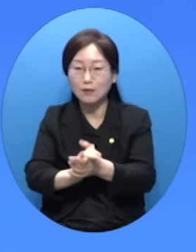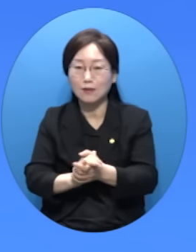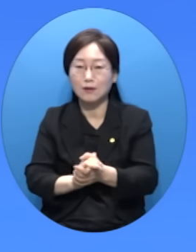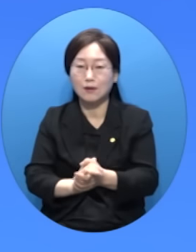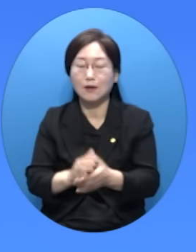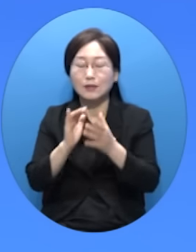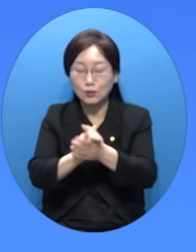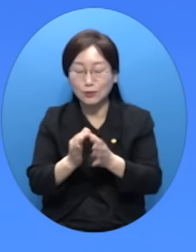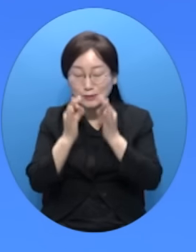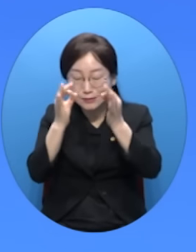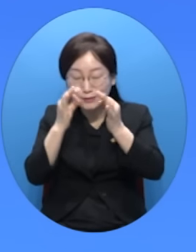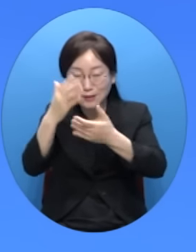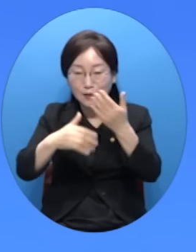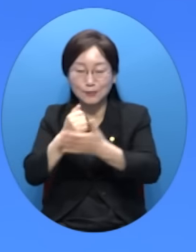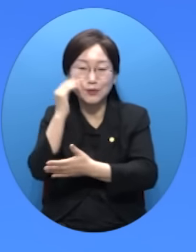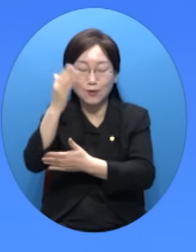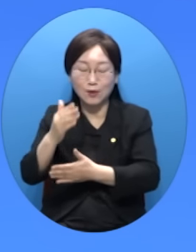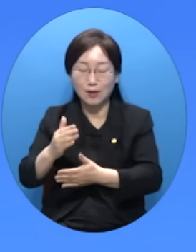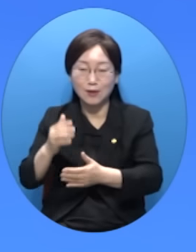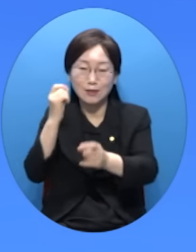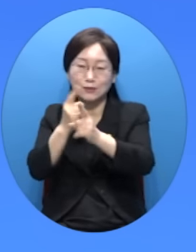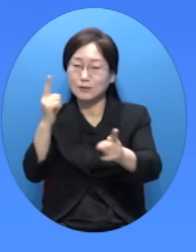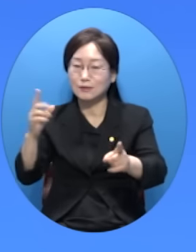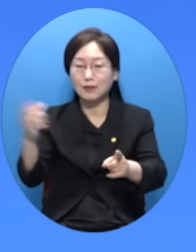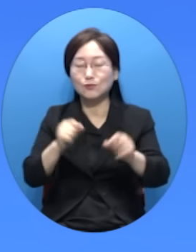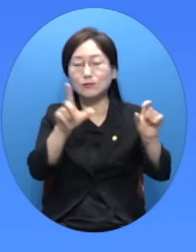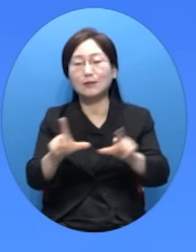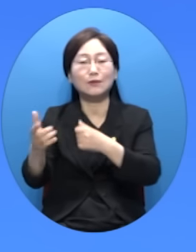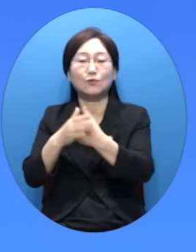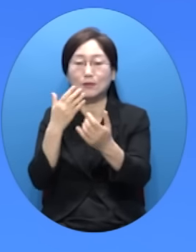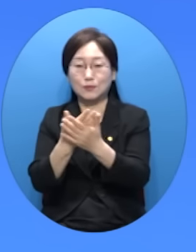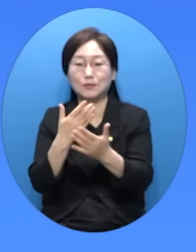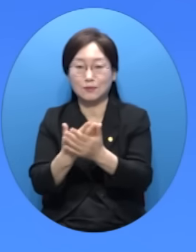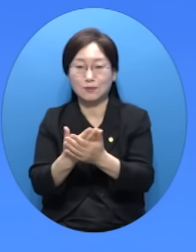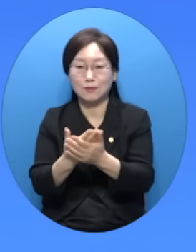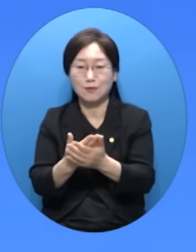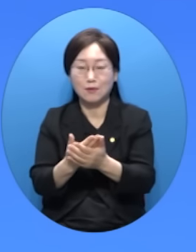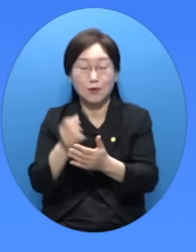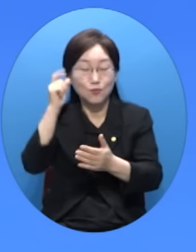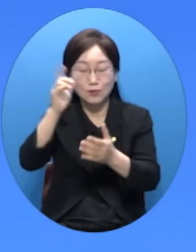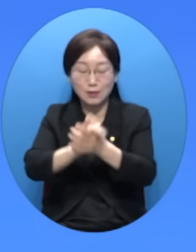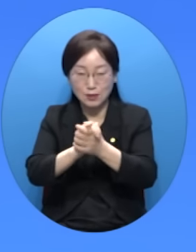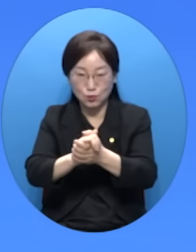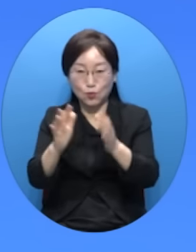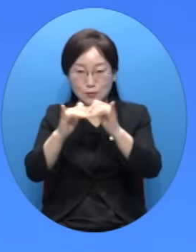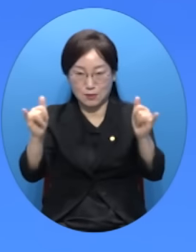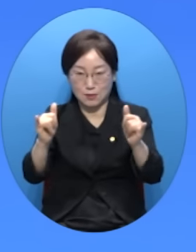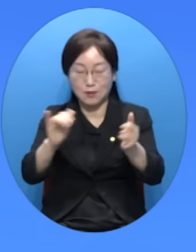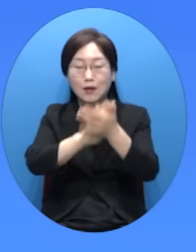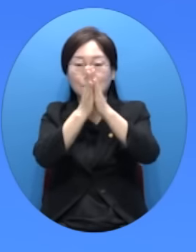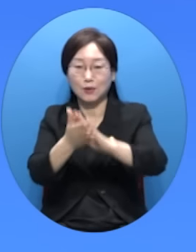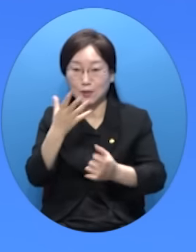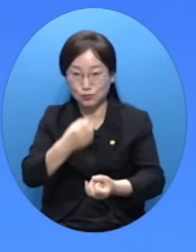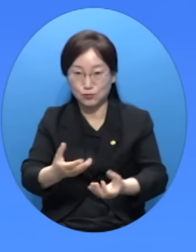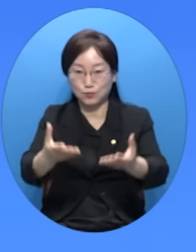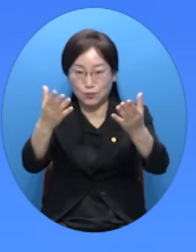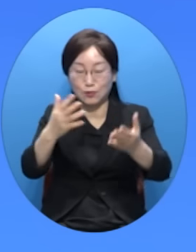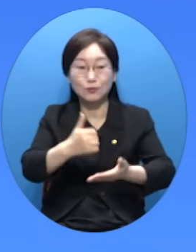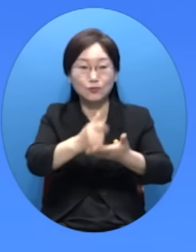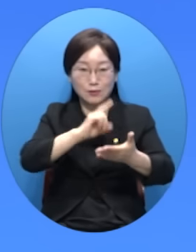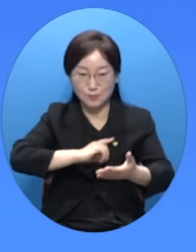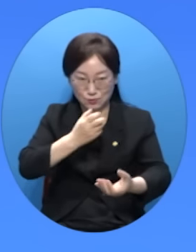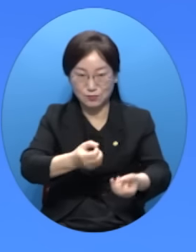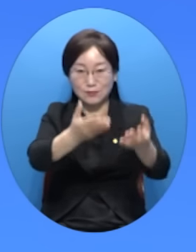영광 돌리며 모든 어려움 이겨내고 승리하는 삶을 살게 하여 주옵소서. 위대한 기도자들로 변화되는 축복 있기를 주님의